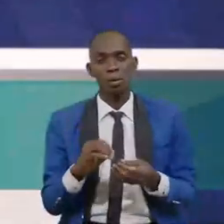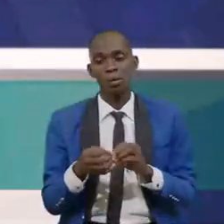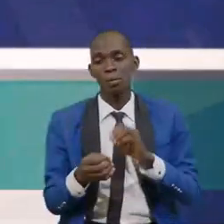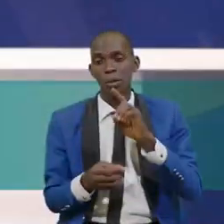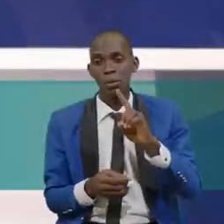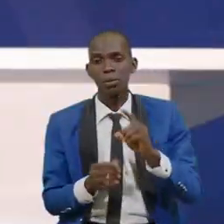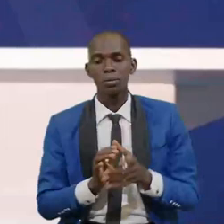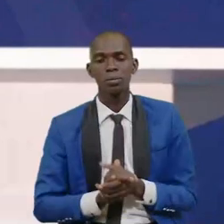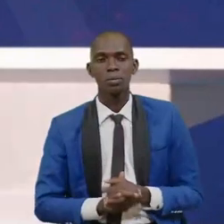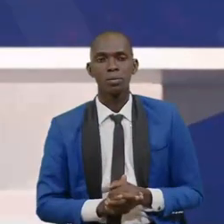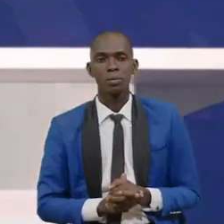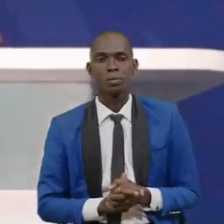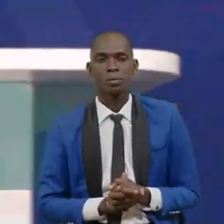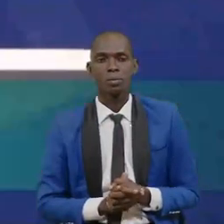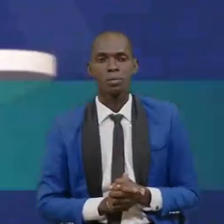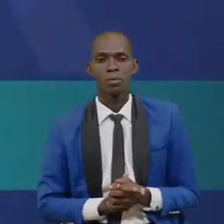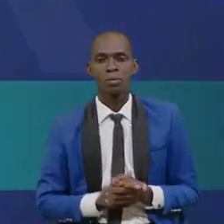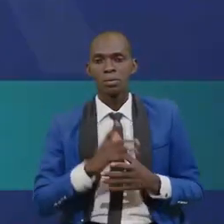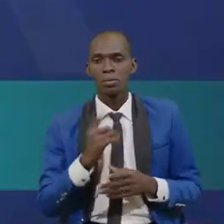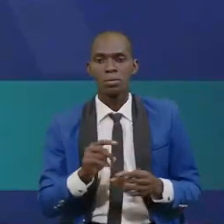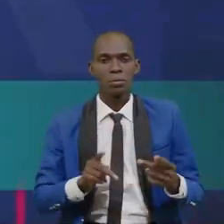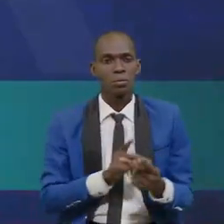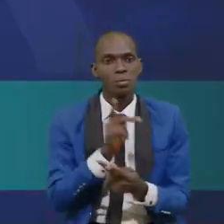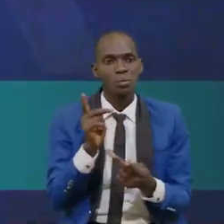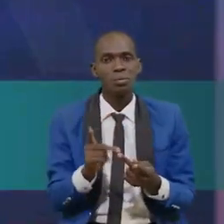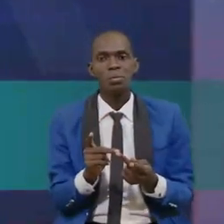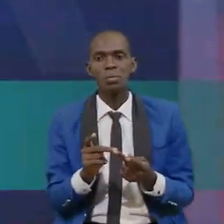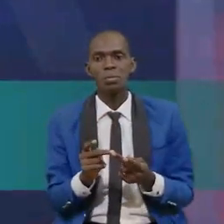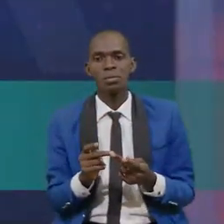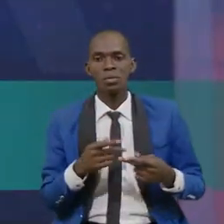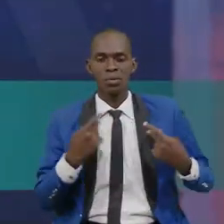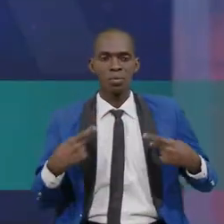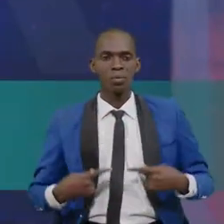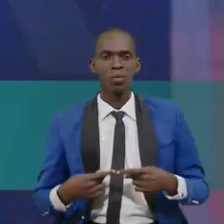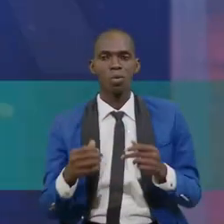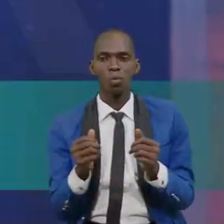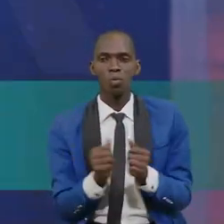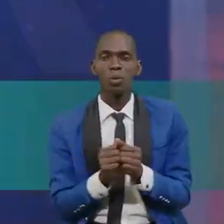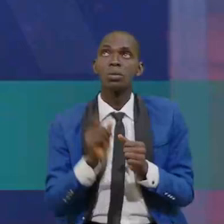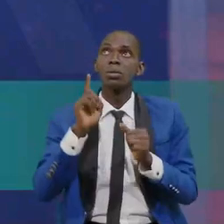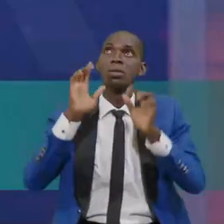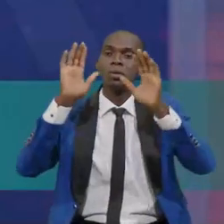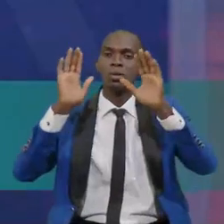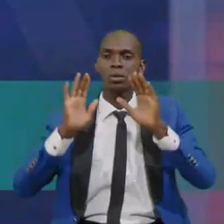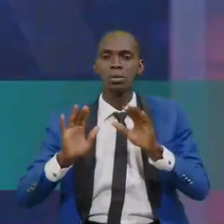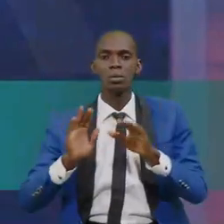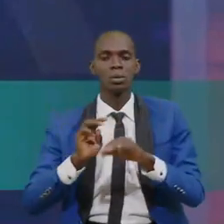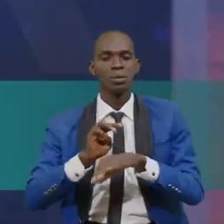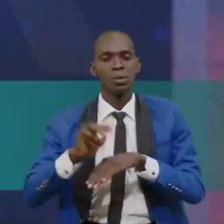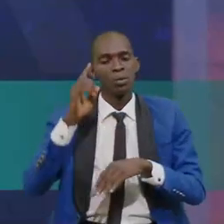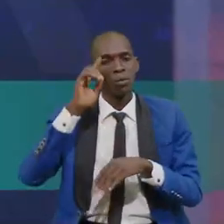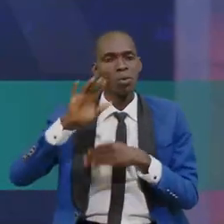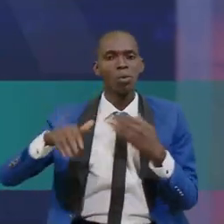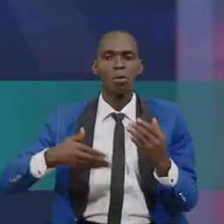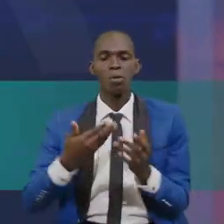Le premier point, le sacrificateur parfait avec un ministère excellent pour tous